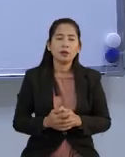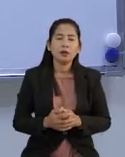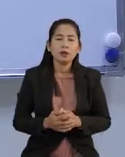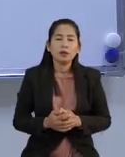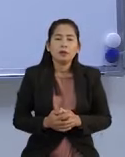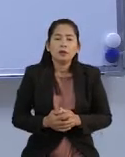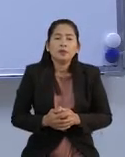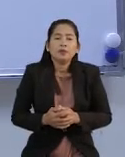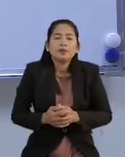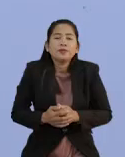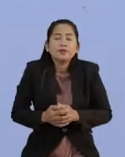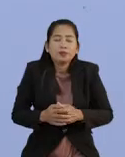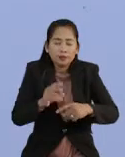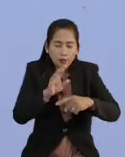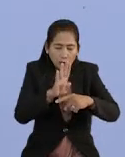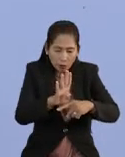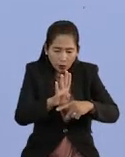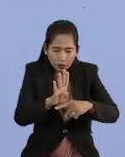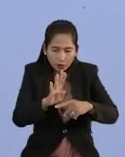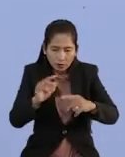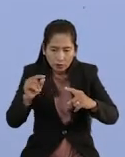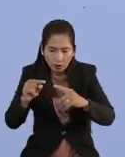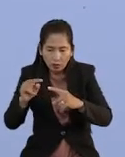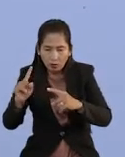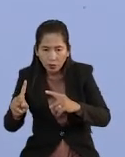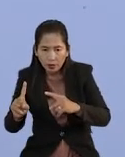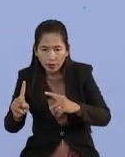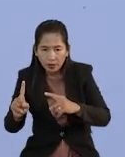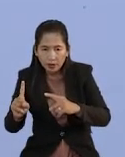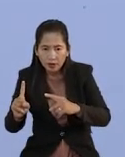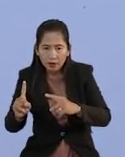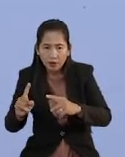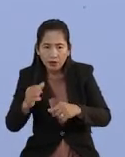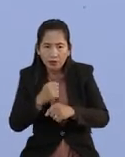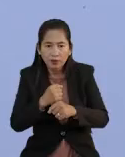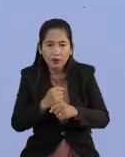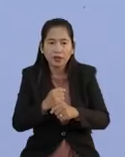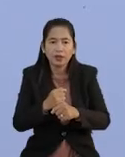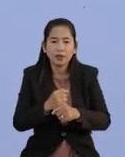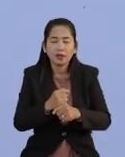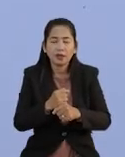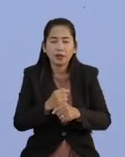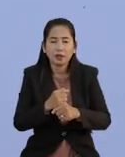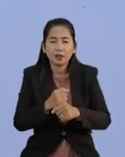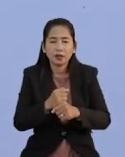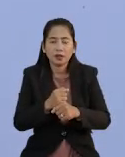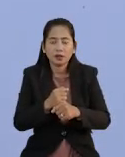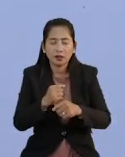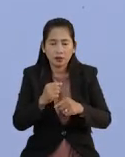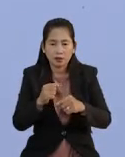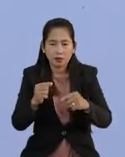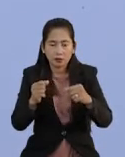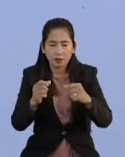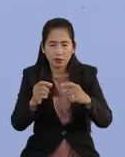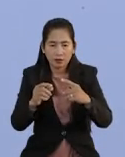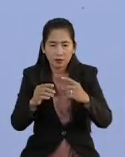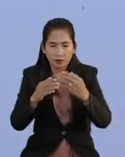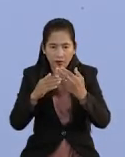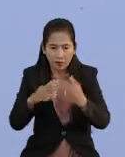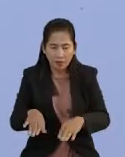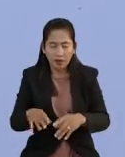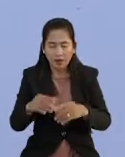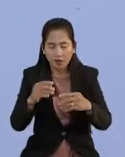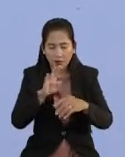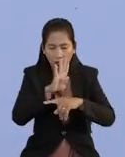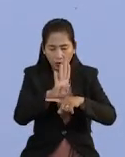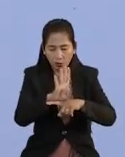chẳng pi buôn từ mùi dưỡng thơ lấy chà dưỡng thơ bầm ma vị thi chạy Chà. Chẳng con